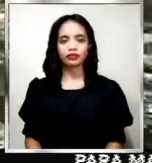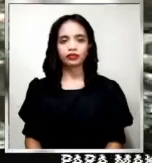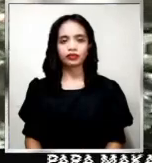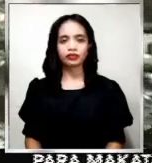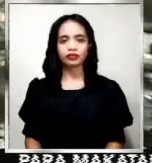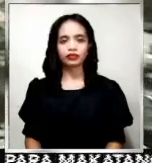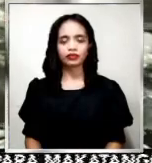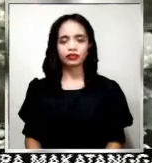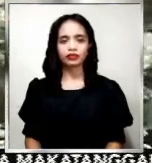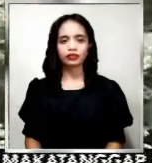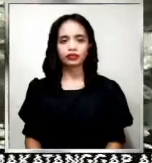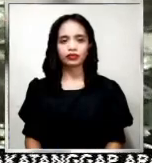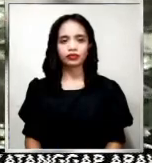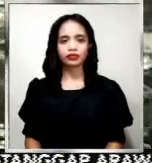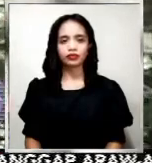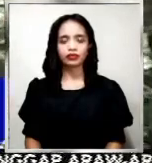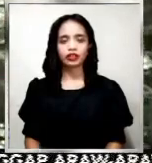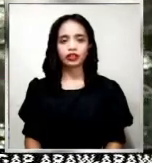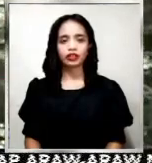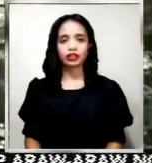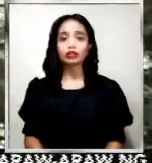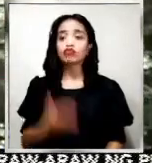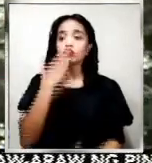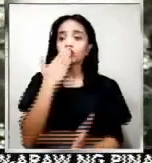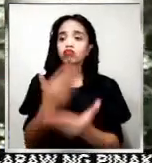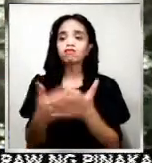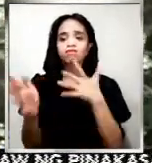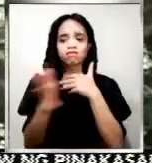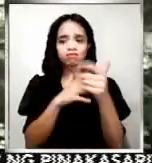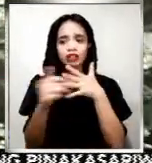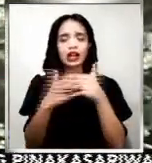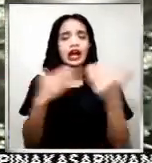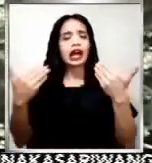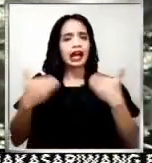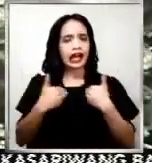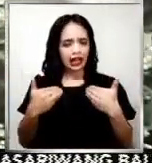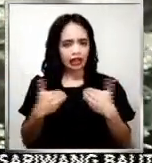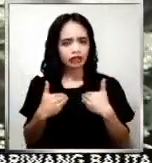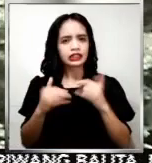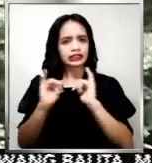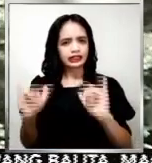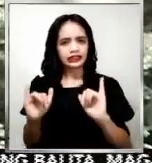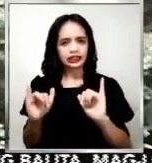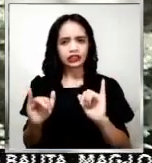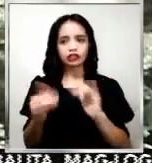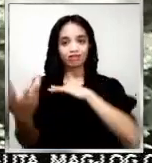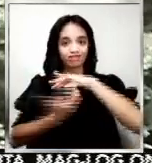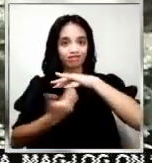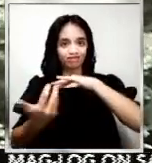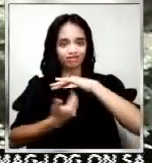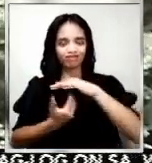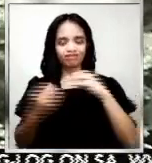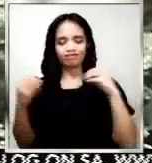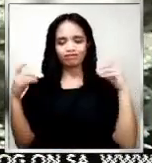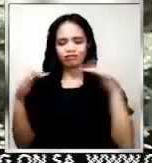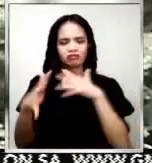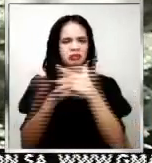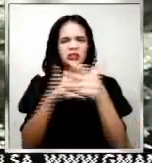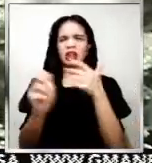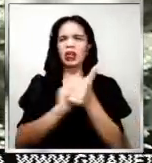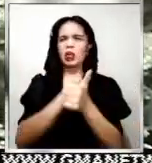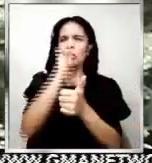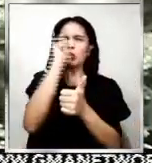Mike, mabuti nga't kahit papano ay may mga pumunta pa rin ditong mamimili kahit na napakalayo kung ikukumpara mo